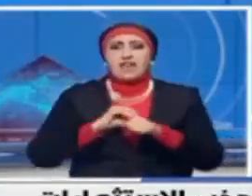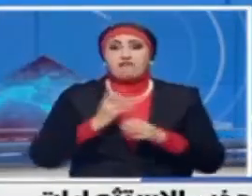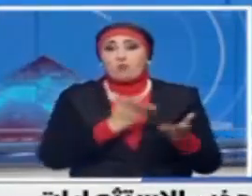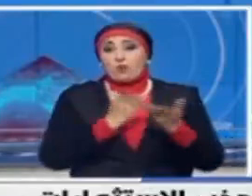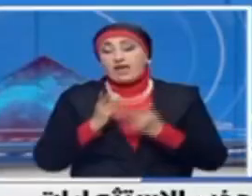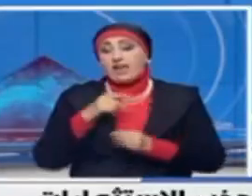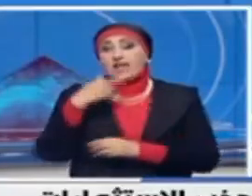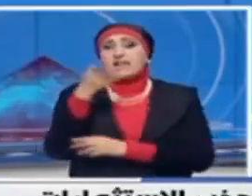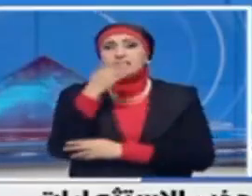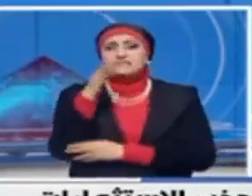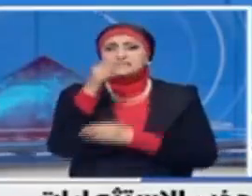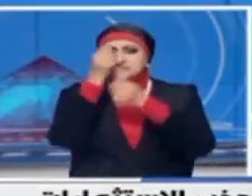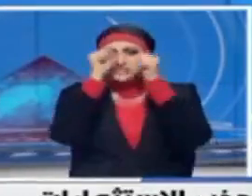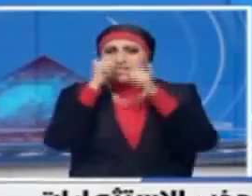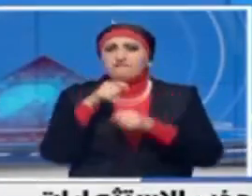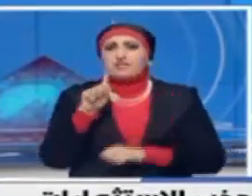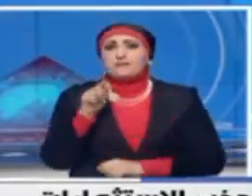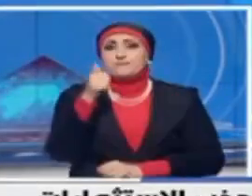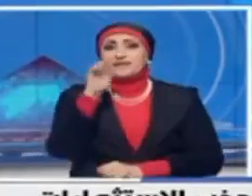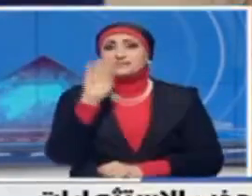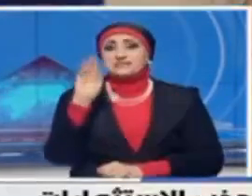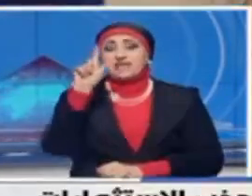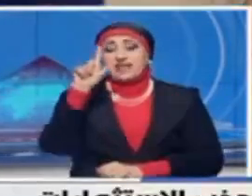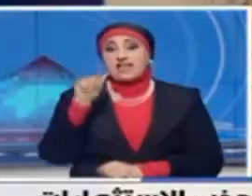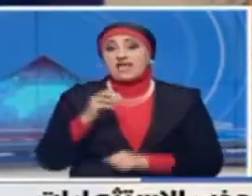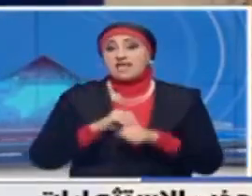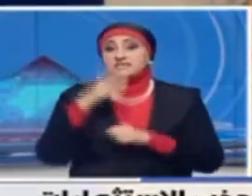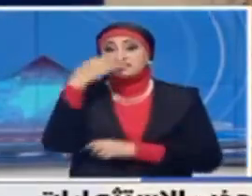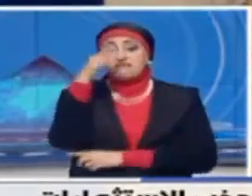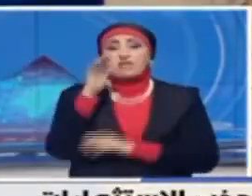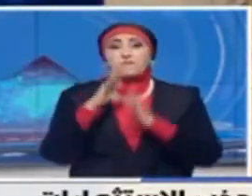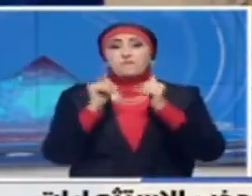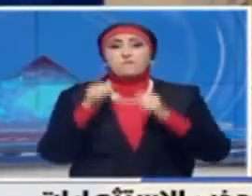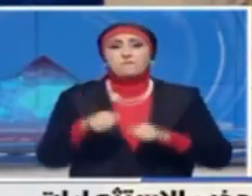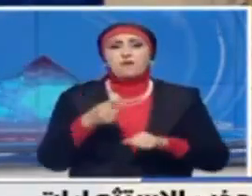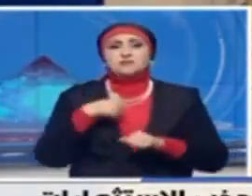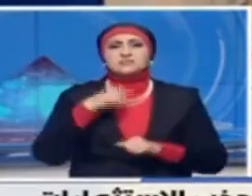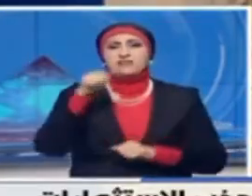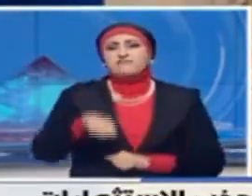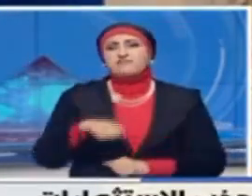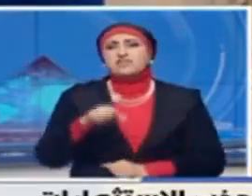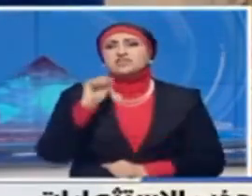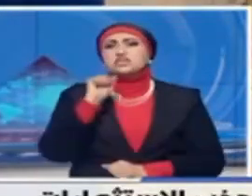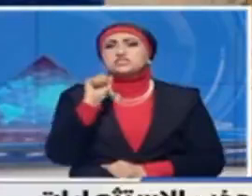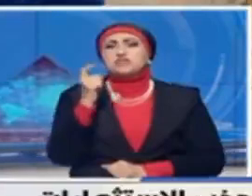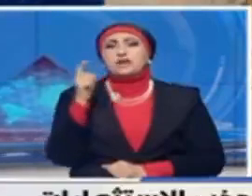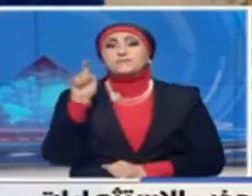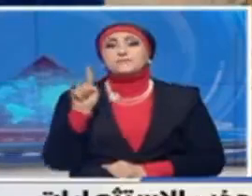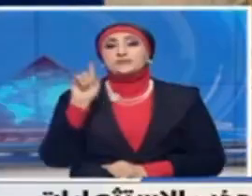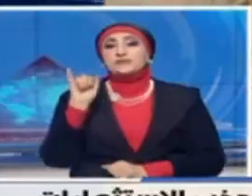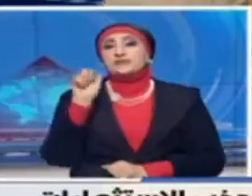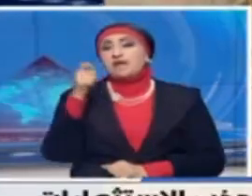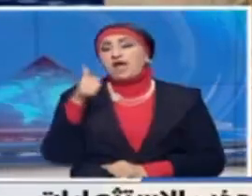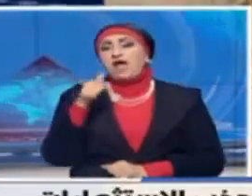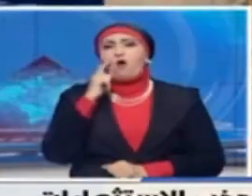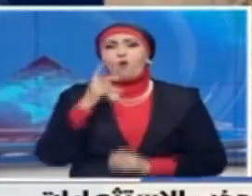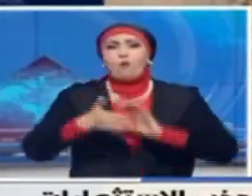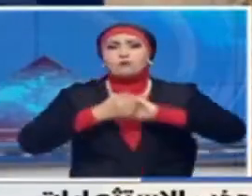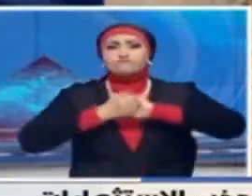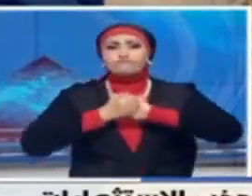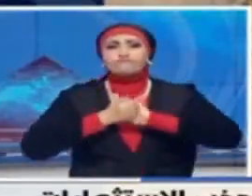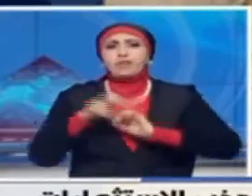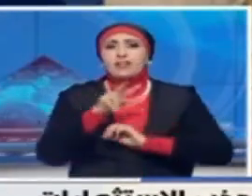القطاعات. وخلال استقباله السفير باسل صلاح سفير مصر لدى صربيا، باحث الجانبان سبل تعزيز